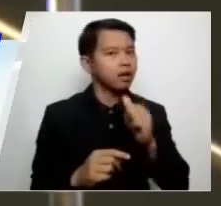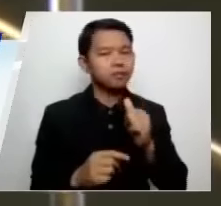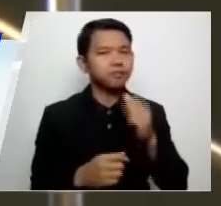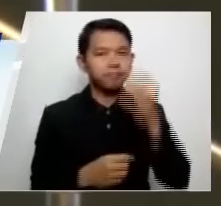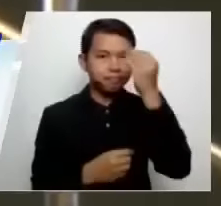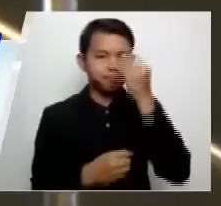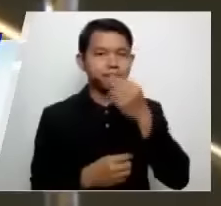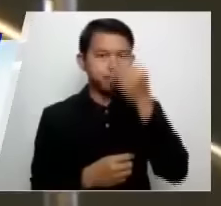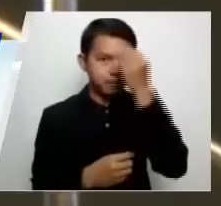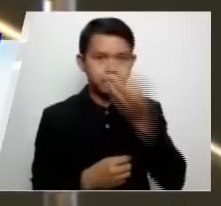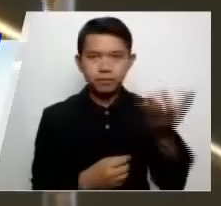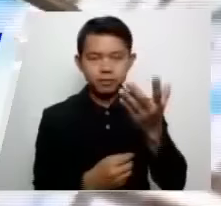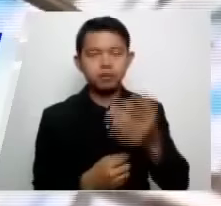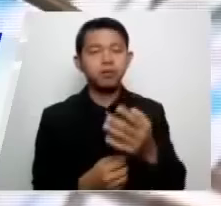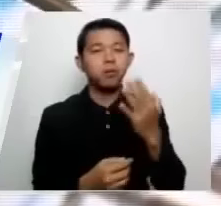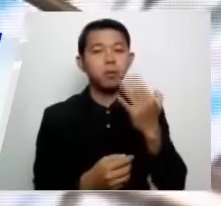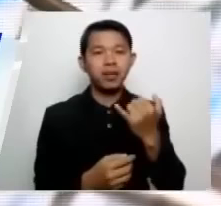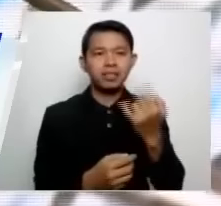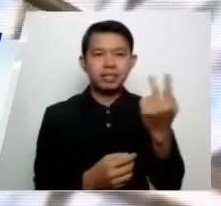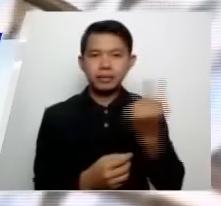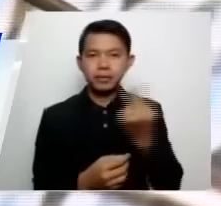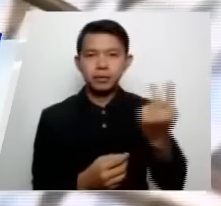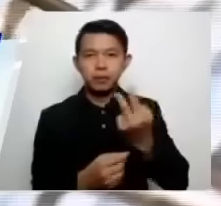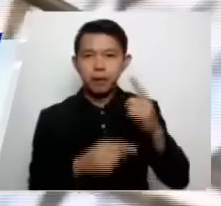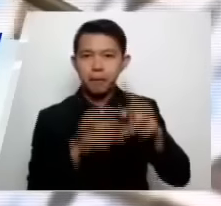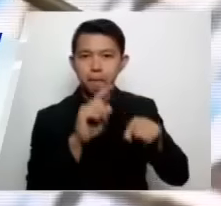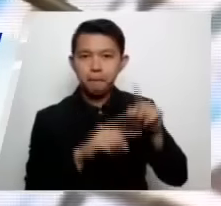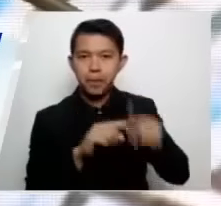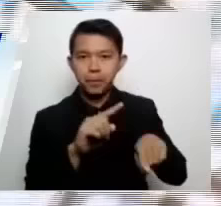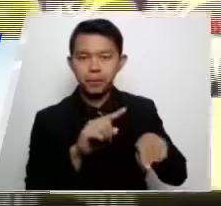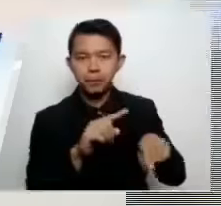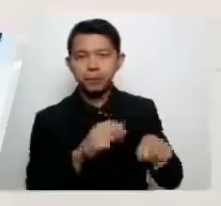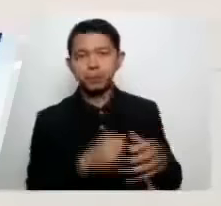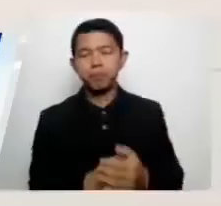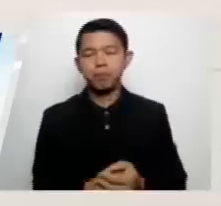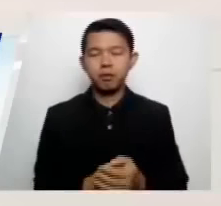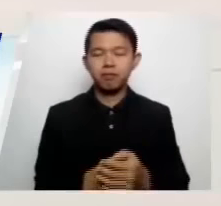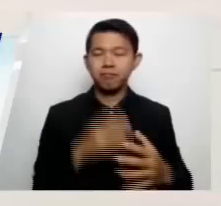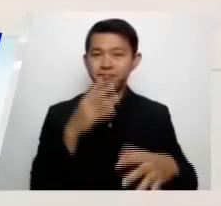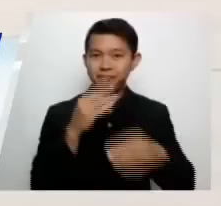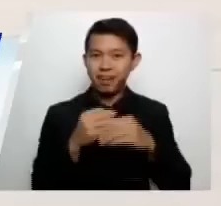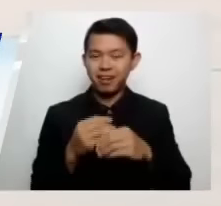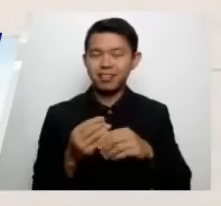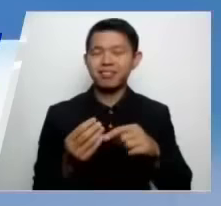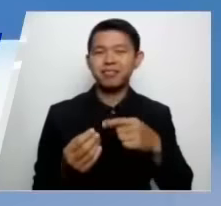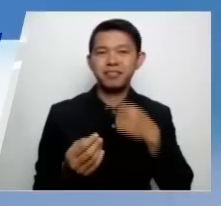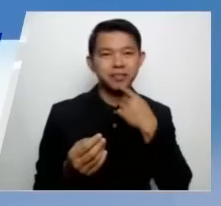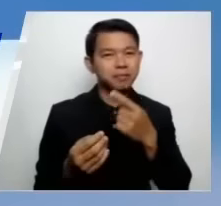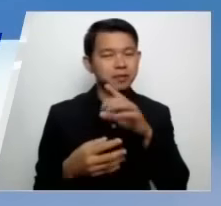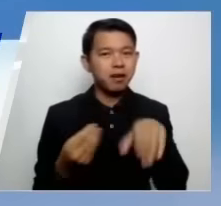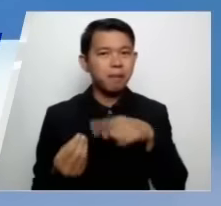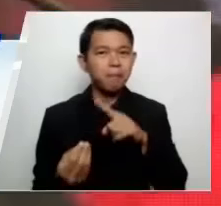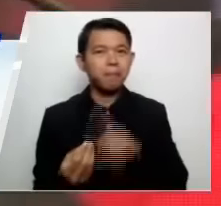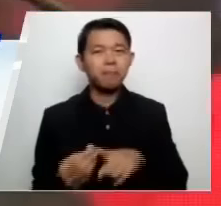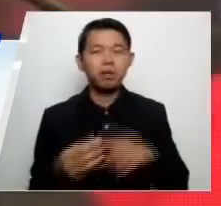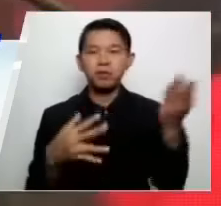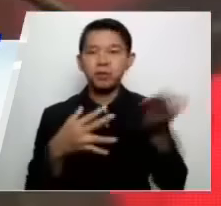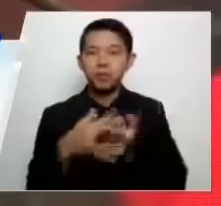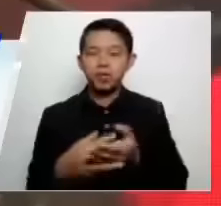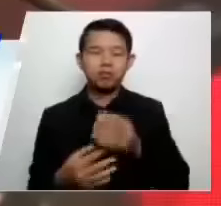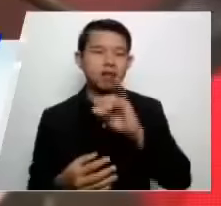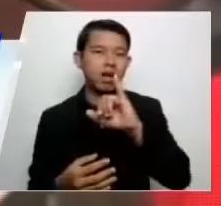kasi magkaibigan tayo. Binanggit pa niya ang tungkol sa kinakaharap na kaso sa International Criminal Court o ICC.